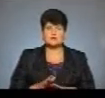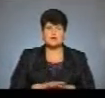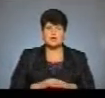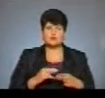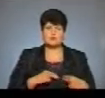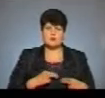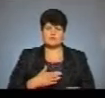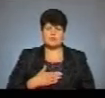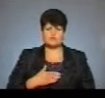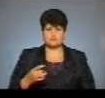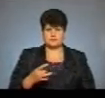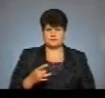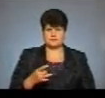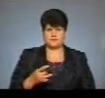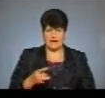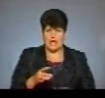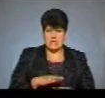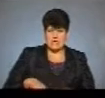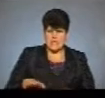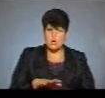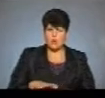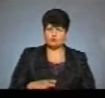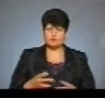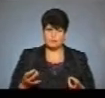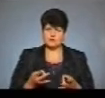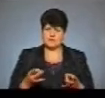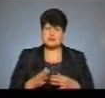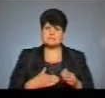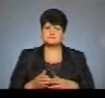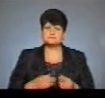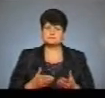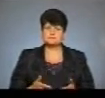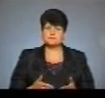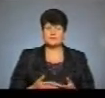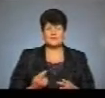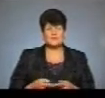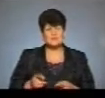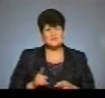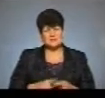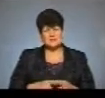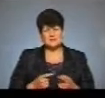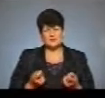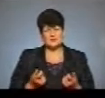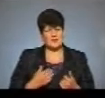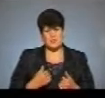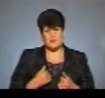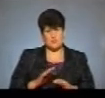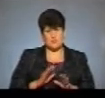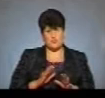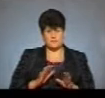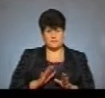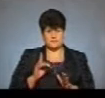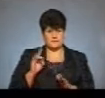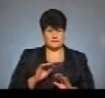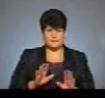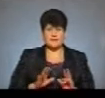зокрема нашого регіону, де є потреба у фахівцях? Ну, знаєте, це трошечки не моя компетенція кінцево.